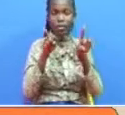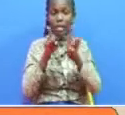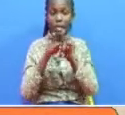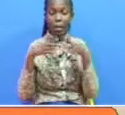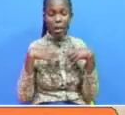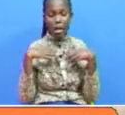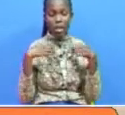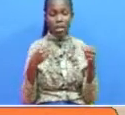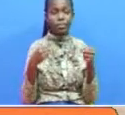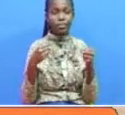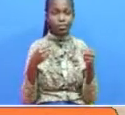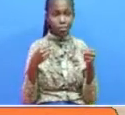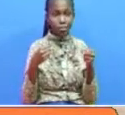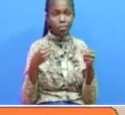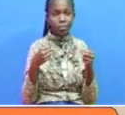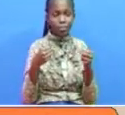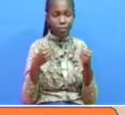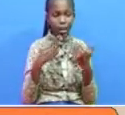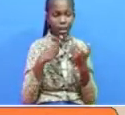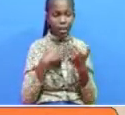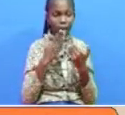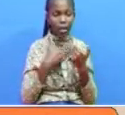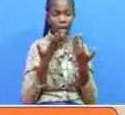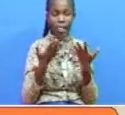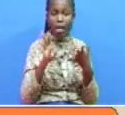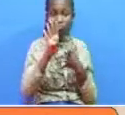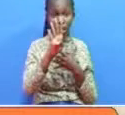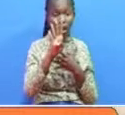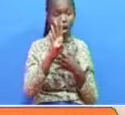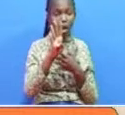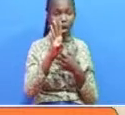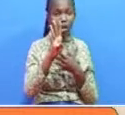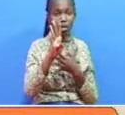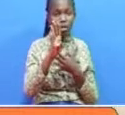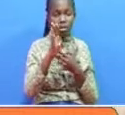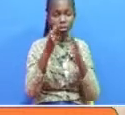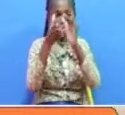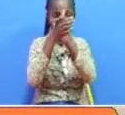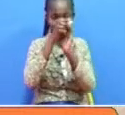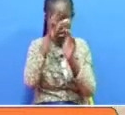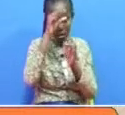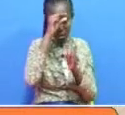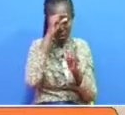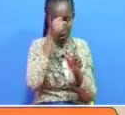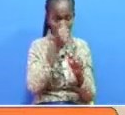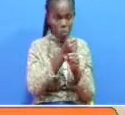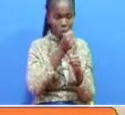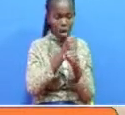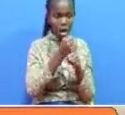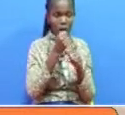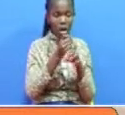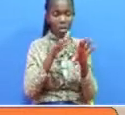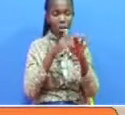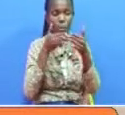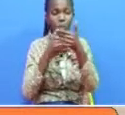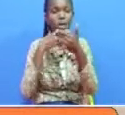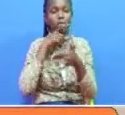wa mwe kana kila tuketa healthcare. Neituwe ina nene ila selikale wa Jubilee na wadhukumete ndhini watongo iwake na